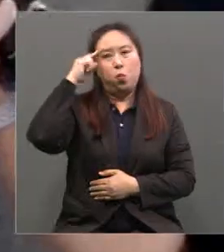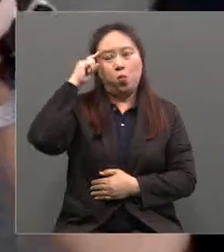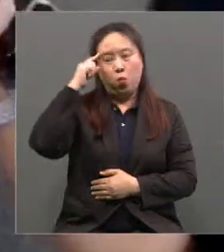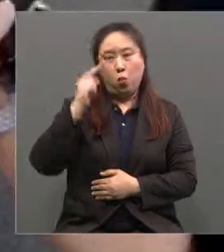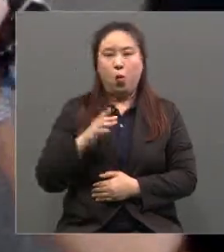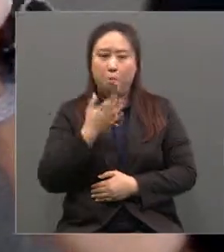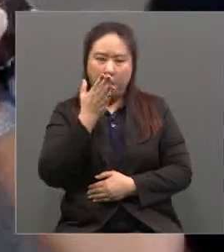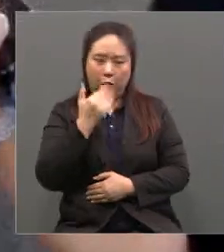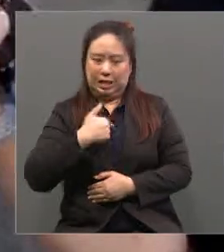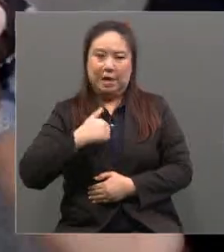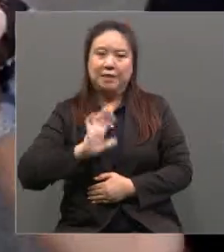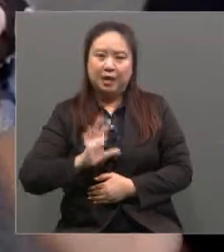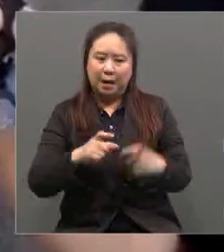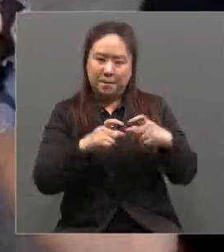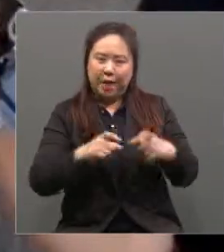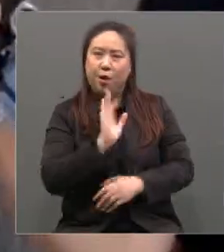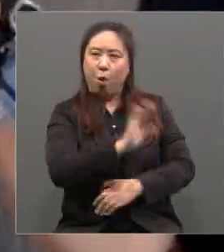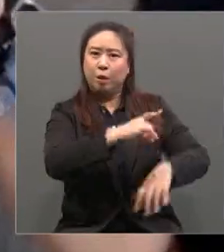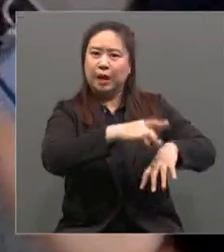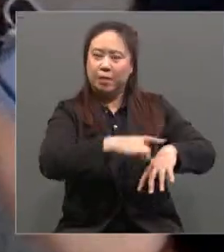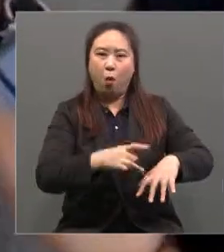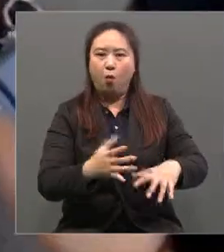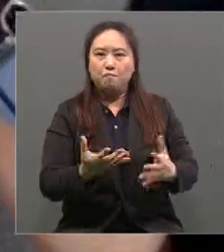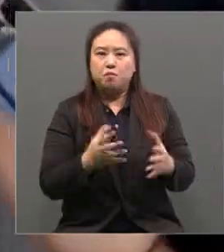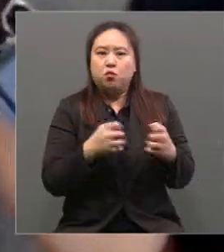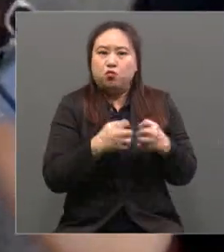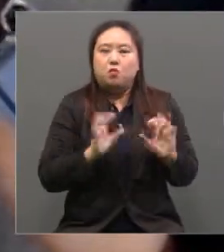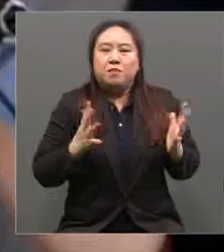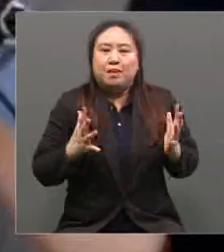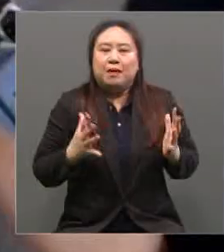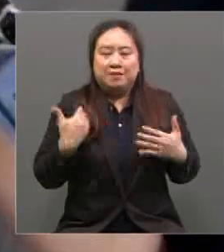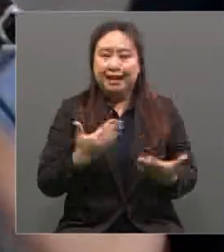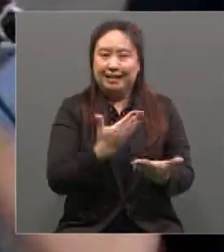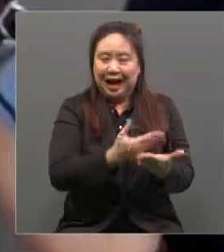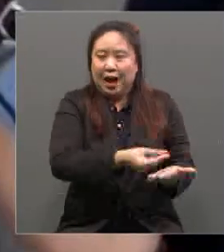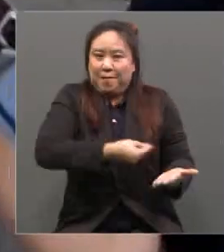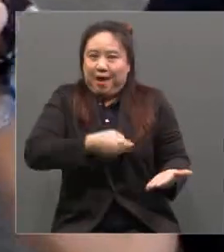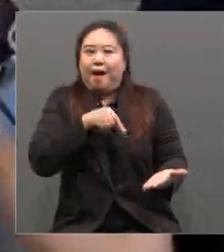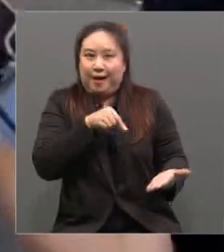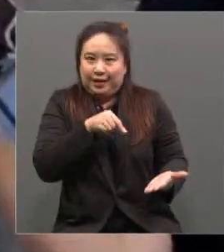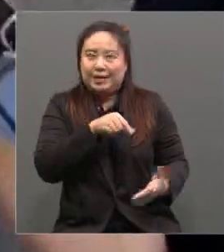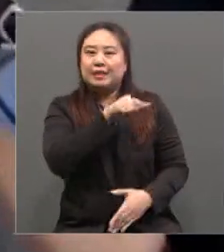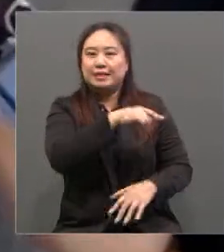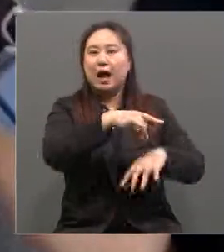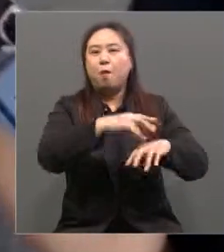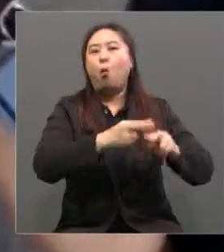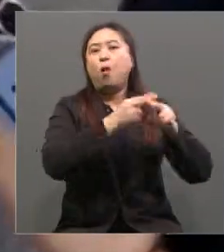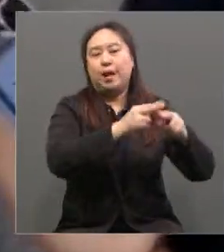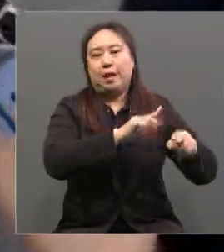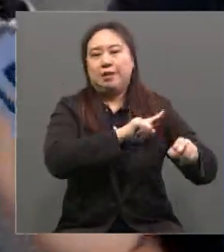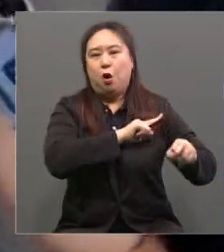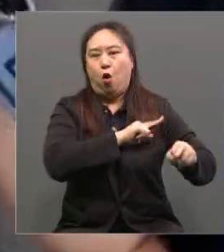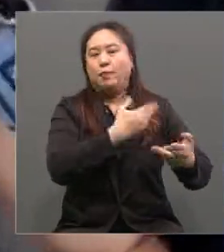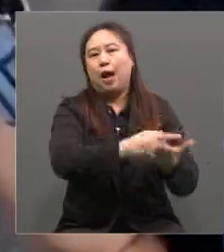เครดิตบัตรเดบิตของแตงโมเลยมีแต่รับเงินส่วนแบ่งในฐานะผู้จัดการส่วนตัวซึ่งแตงโมจะเป็นคนโอนให้เอง